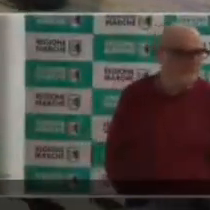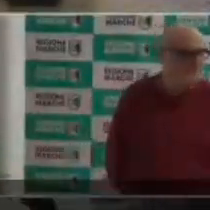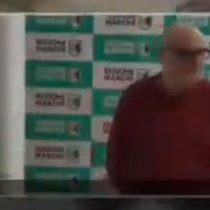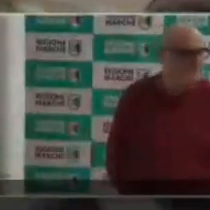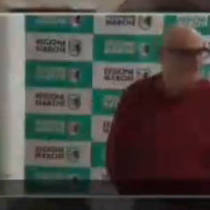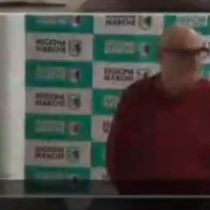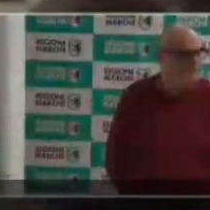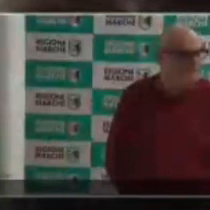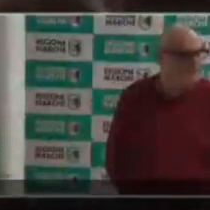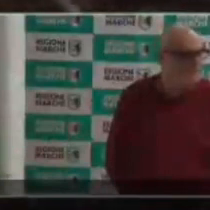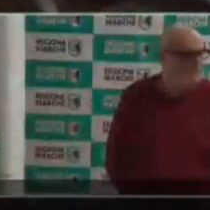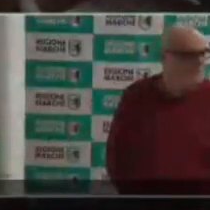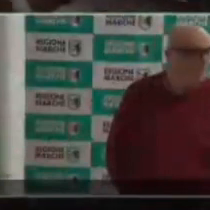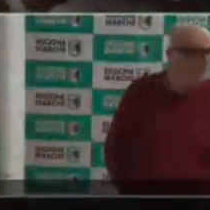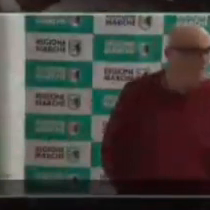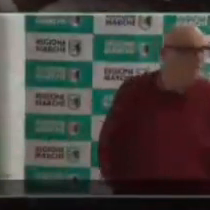Sono domande fatte ai